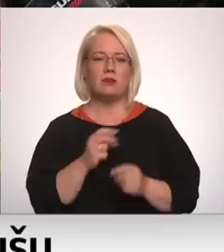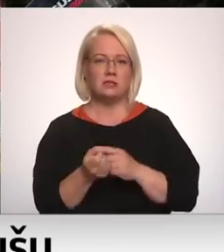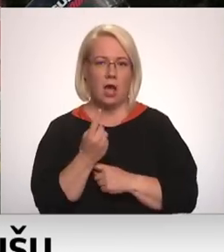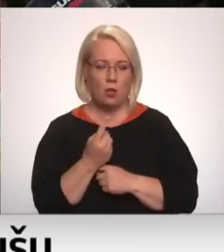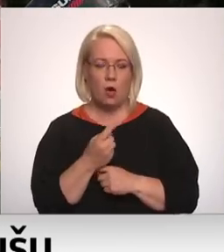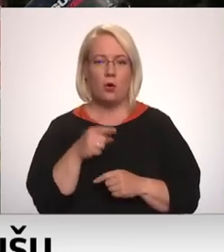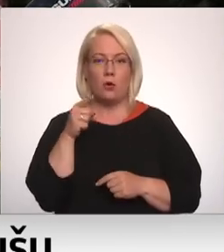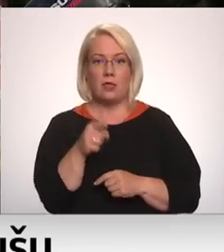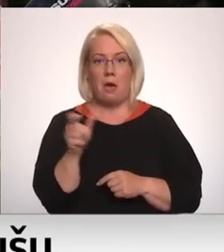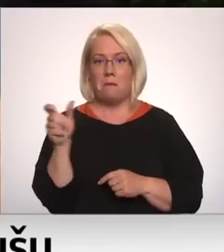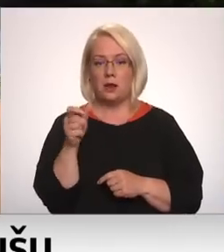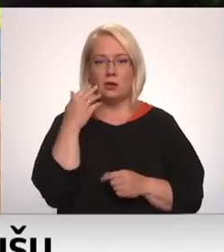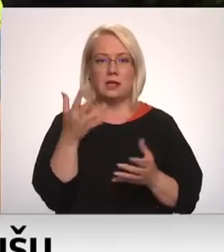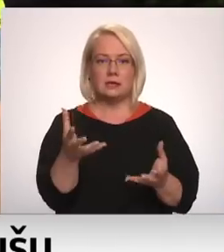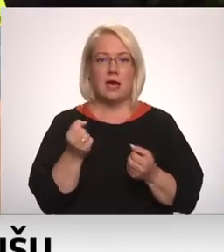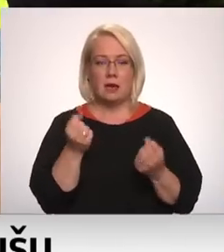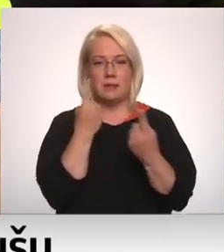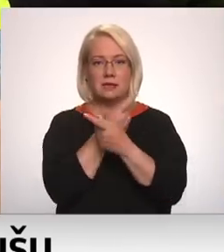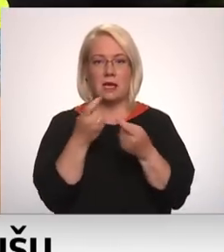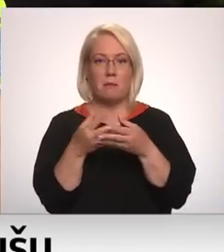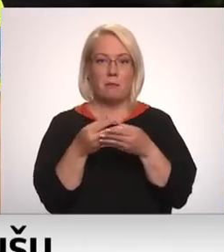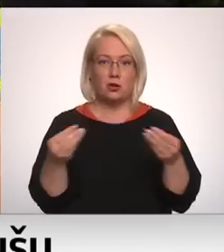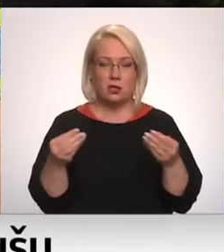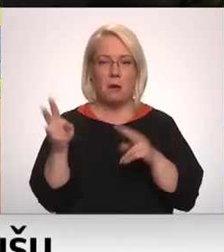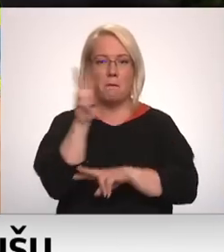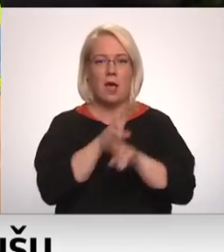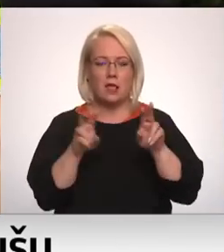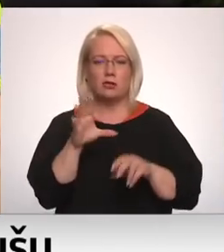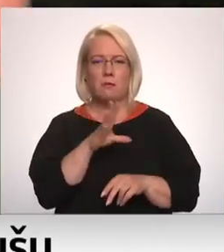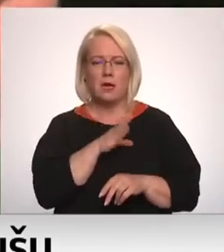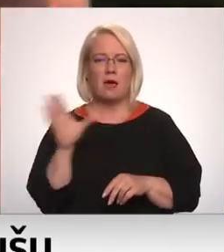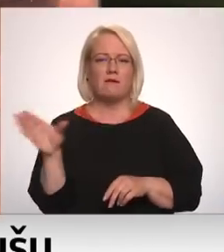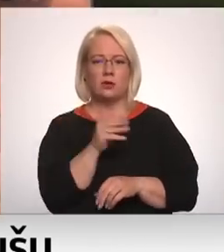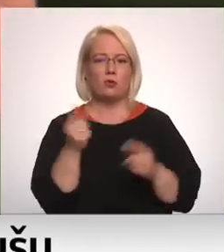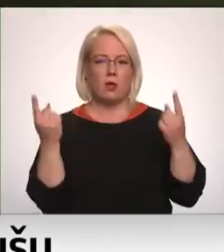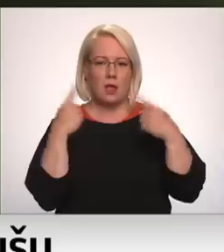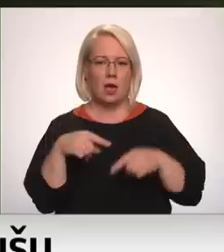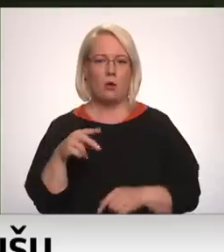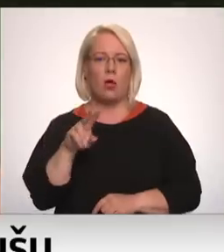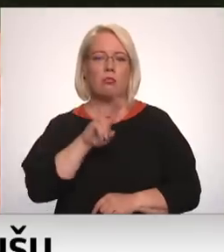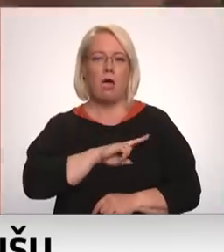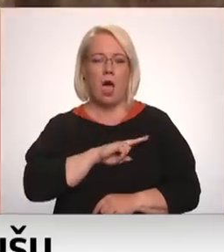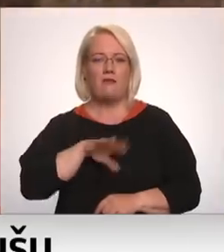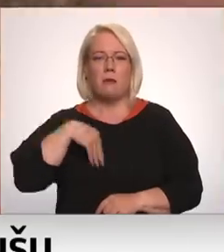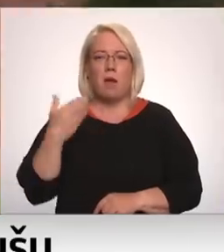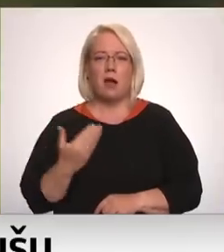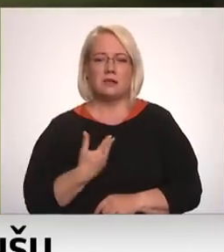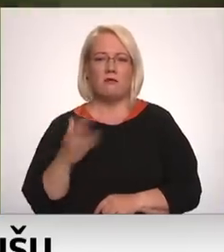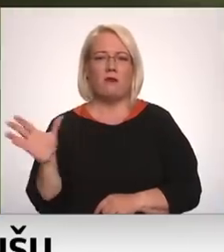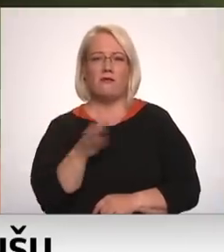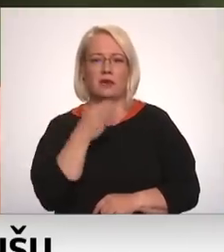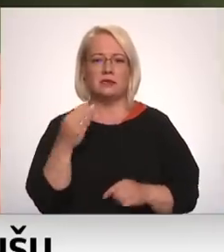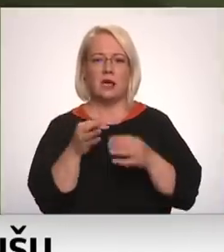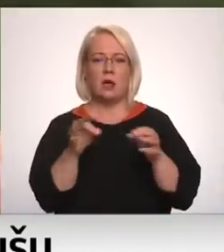brīža, kad saņemtas ziņas par pazušanu, meklēšana notika nepārtraukti. Nāvi pārdzīvo visi, īpaši brīvprātīgie,